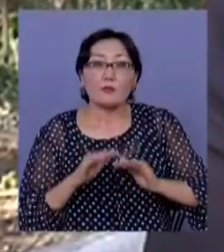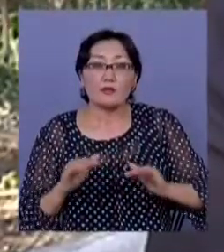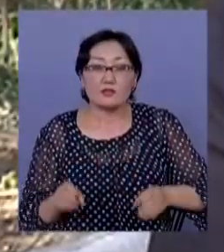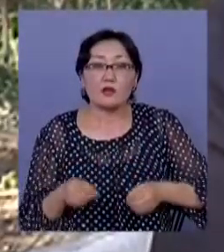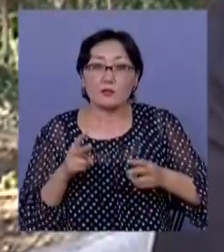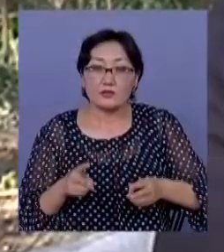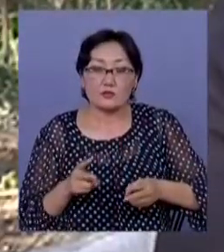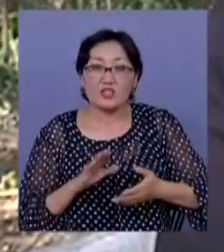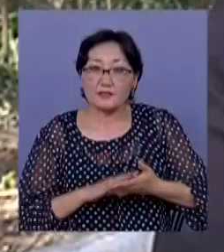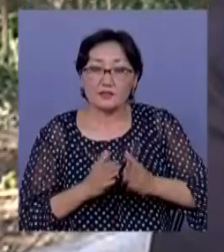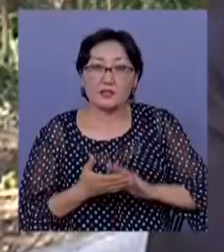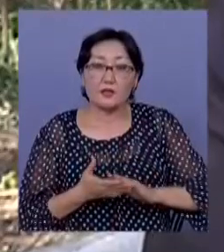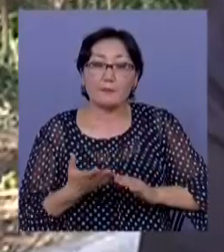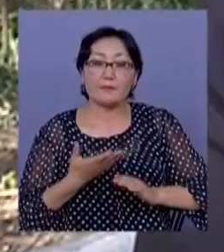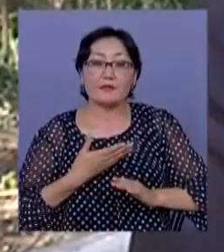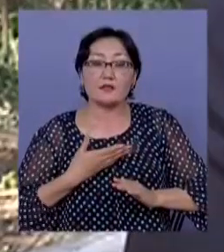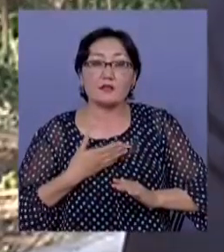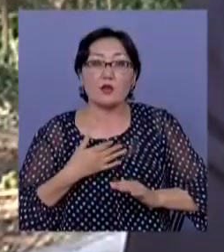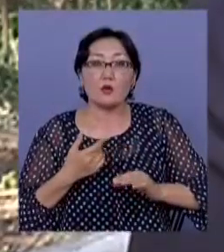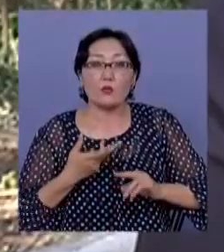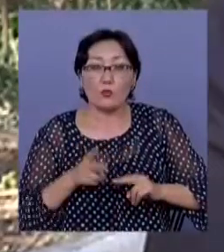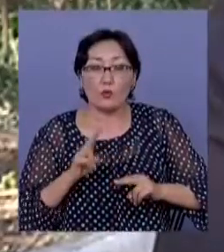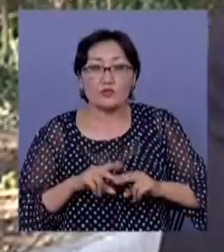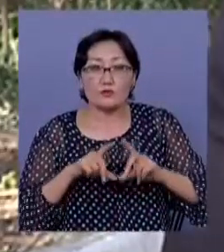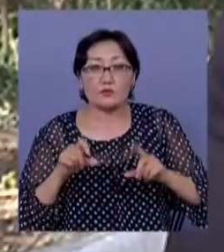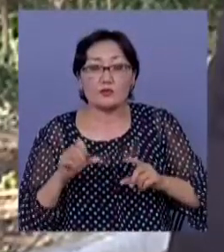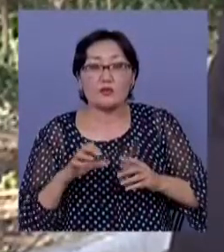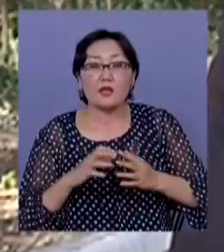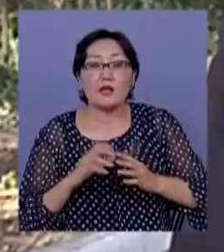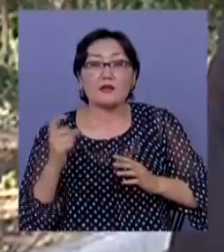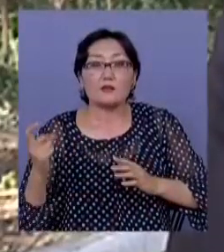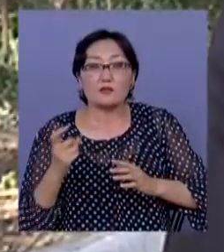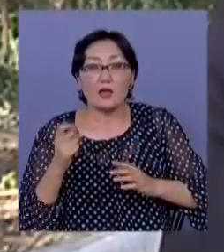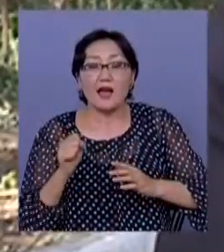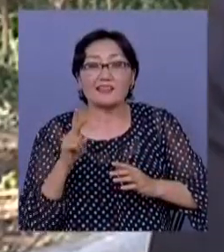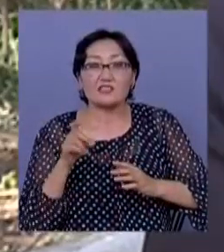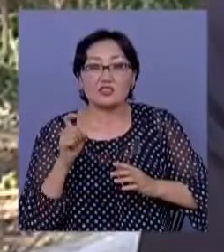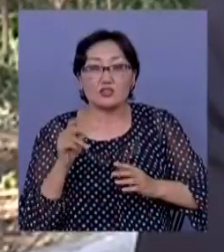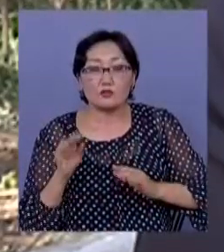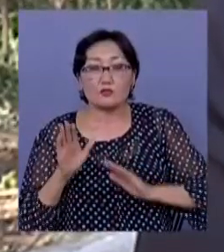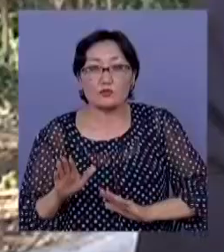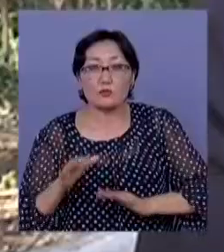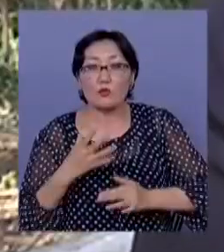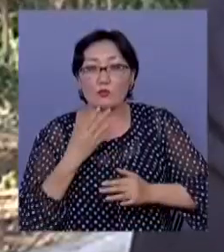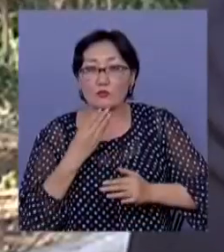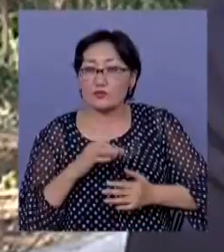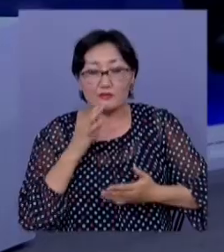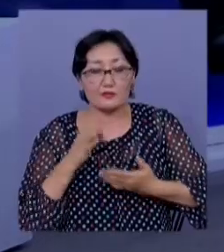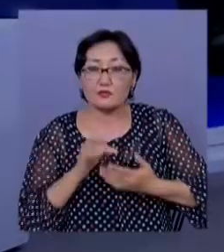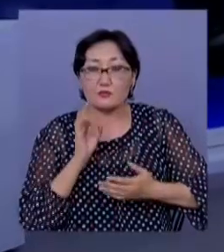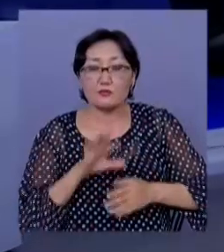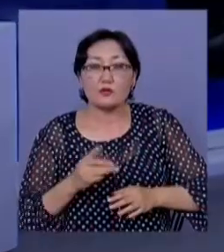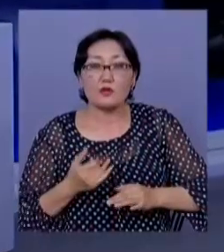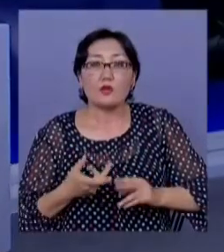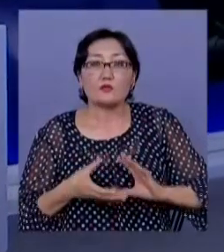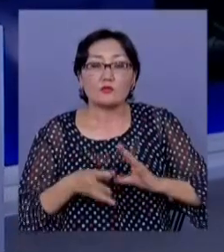төнген жағдайда мен осы мектептің шаруашылық жұмыс жөніндегі орынбасары ретінде мен ол нәрсені өз мойныма ала алмаймын.